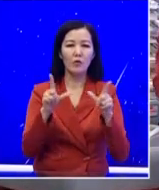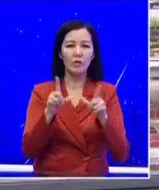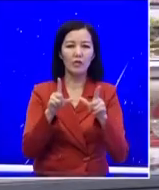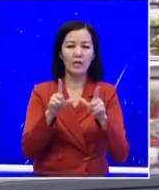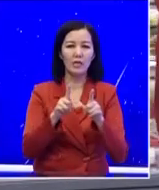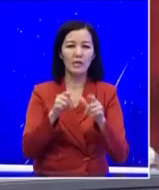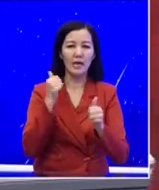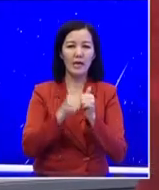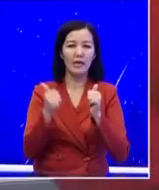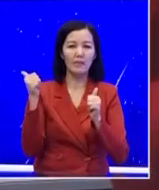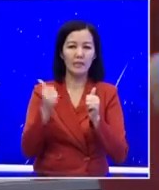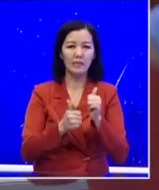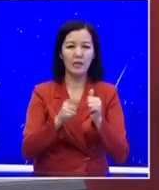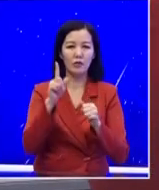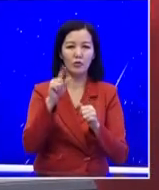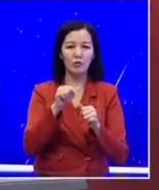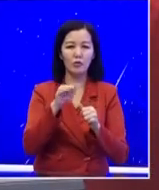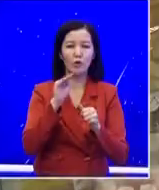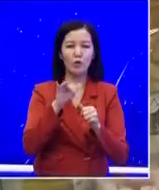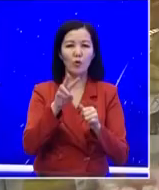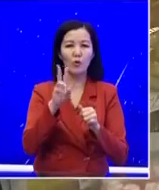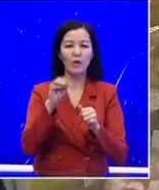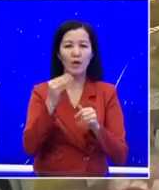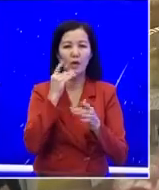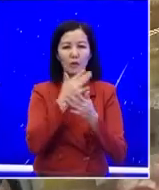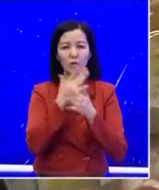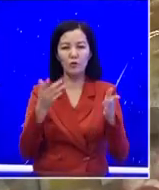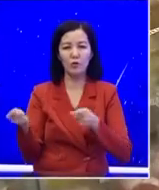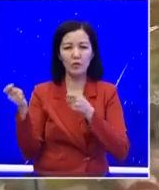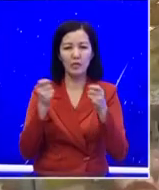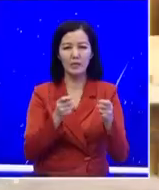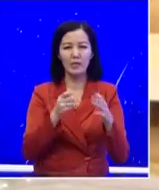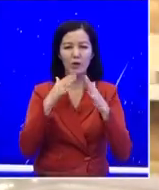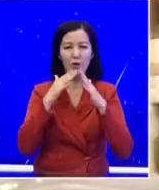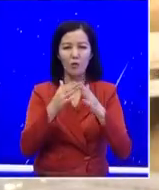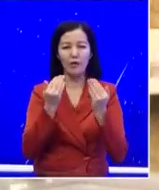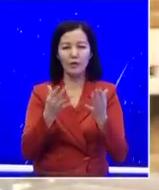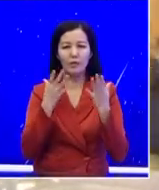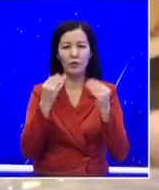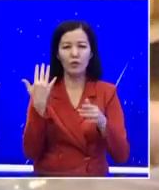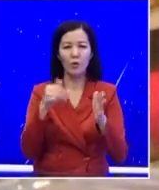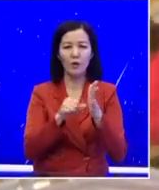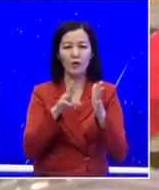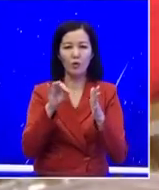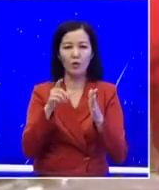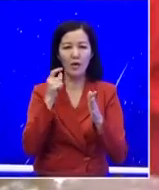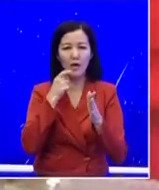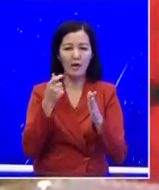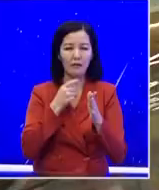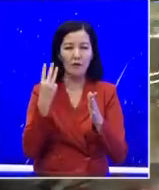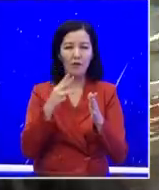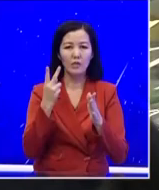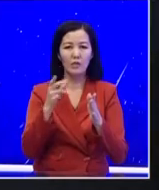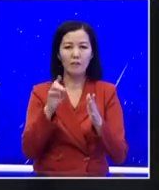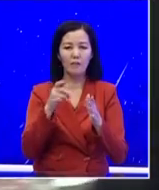сауда желілеріне апта сайын 100 тонна азық-түлік жеткізіледі. Қоймаларда қазіргі уақытта 56 тонна қант,